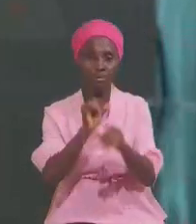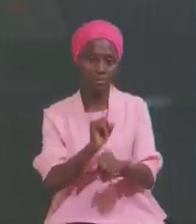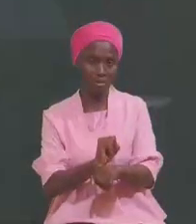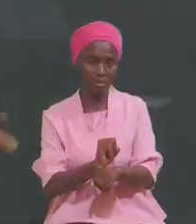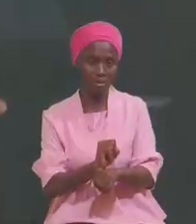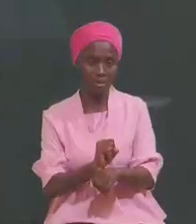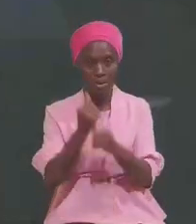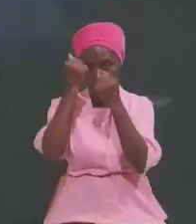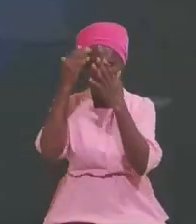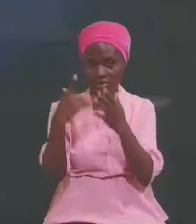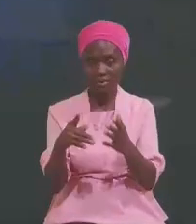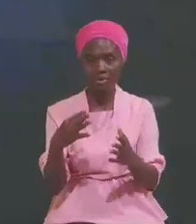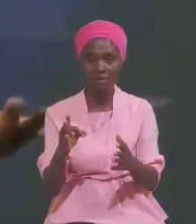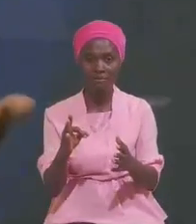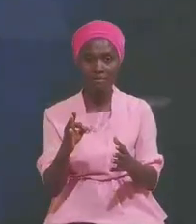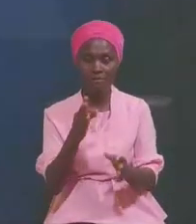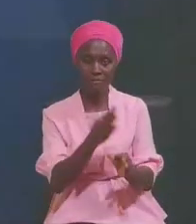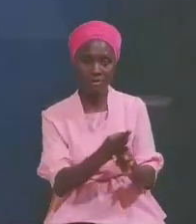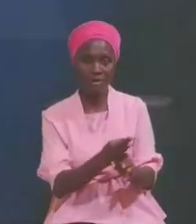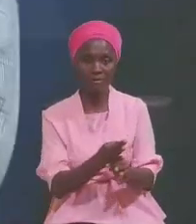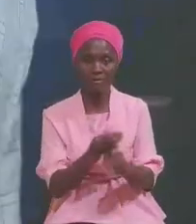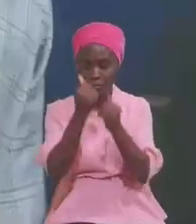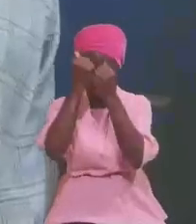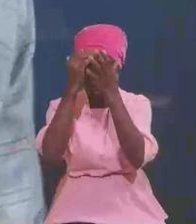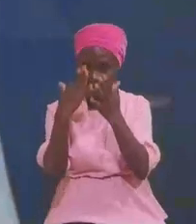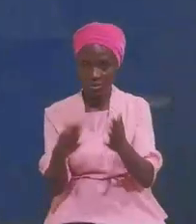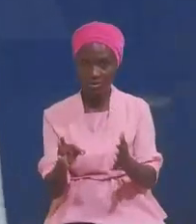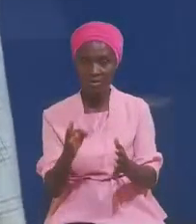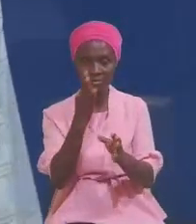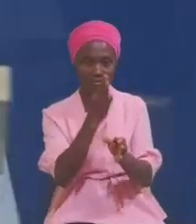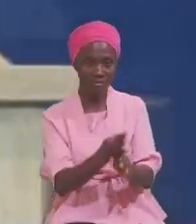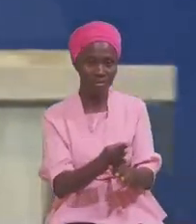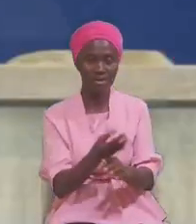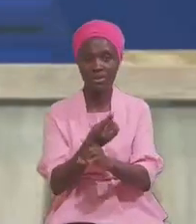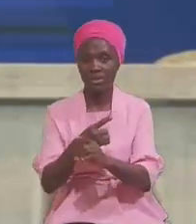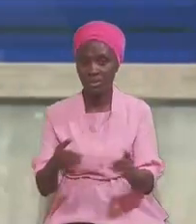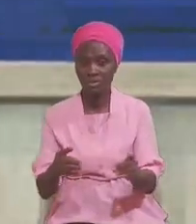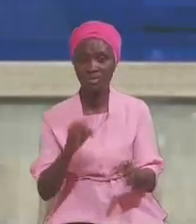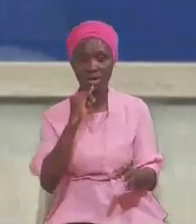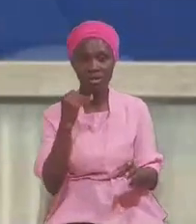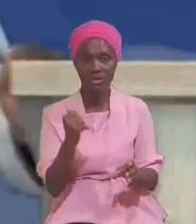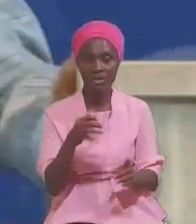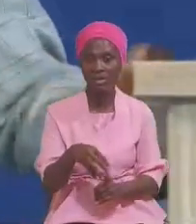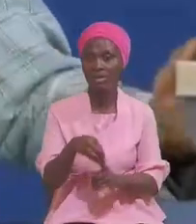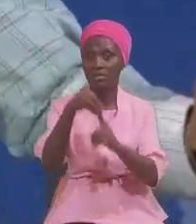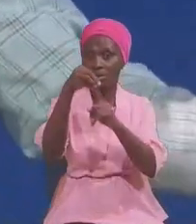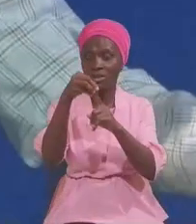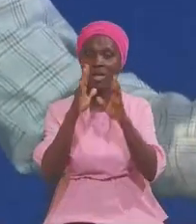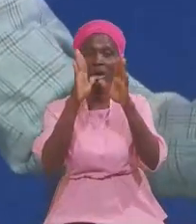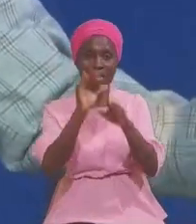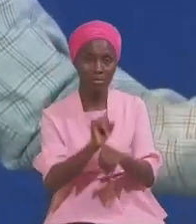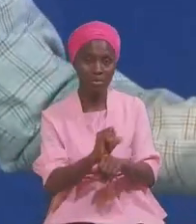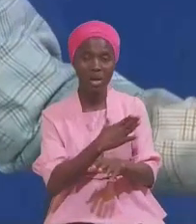l'obéissance de la foi. La guérison est un miracle spécial. Oui, cela vient de l'obéissance de la foi. La délivrance, c'est un